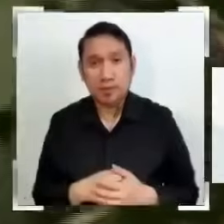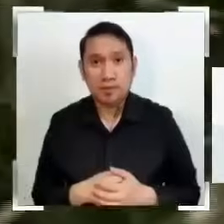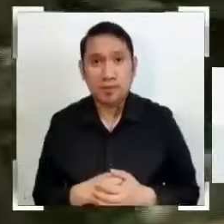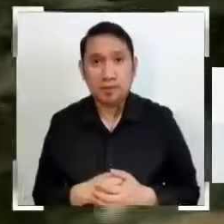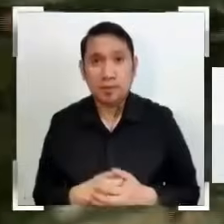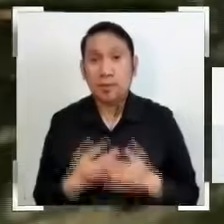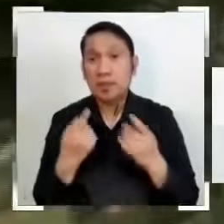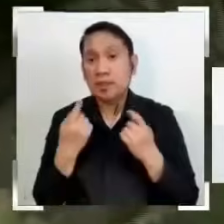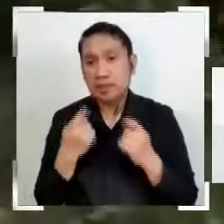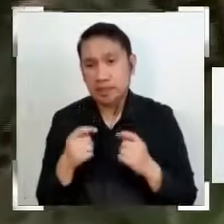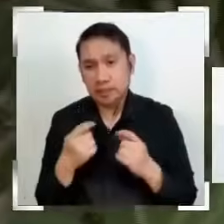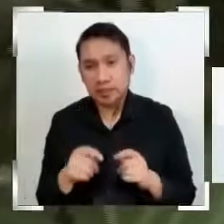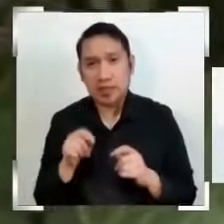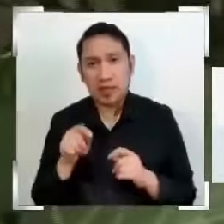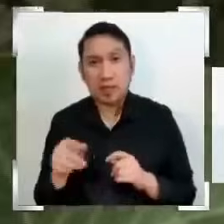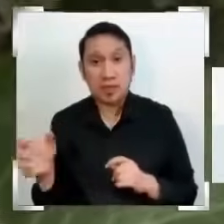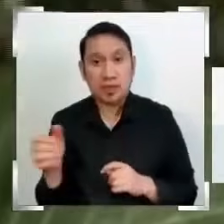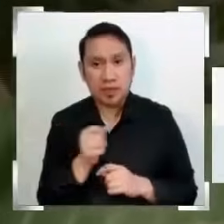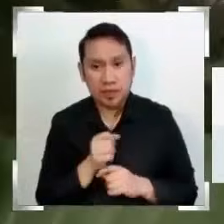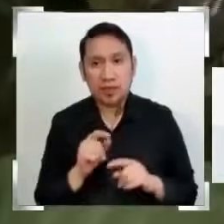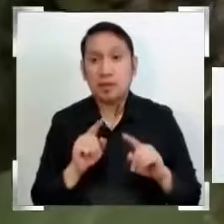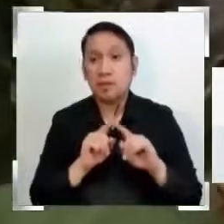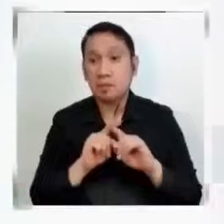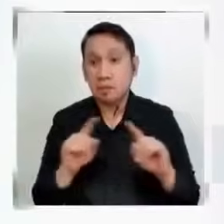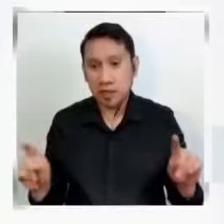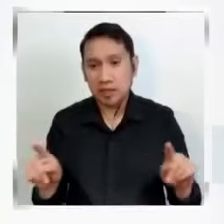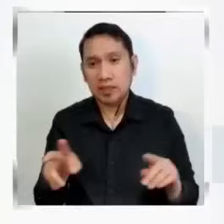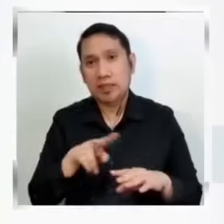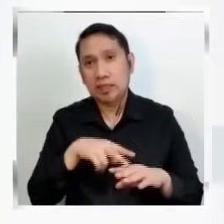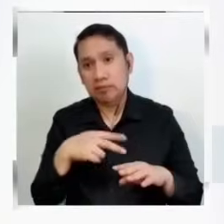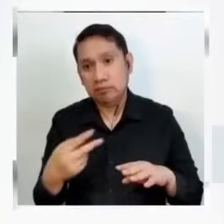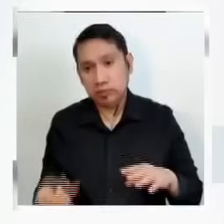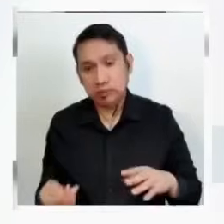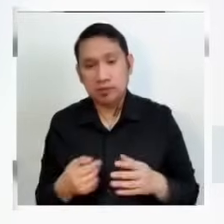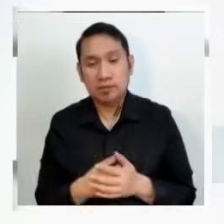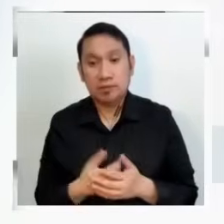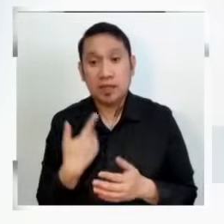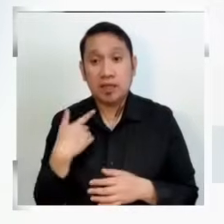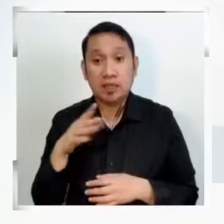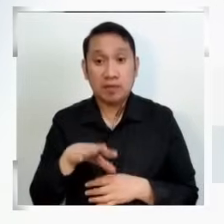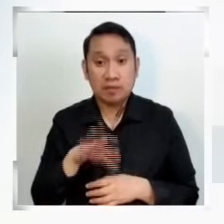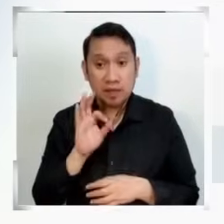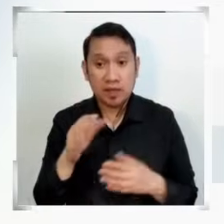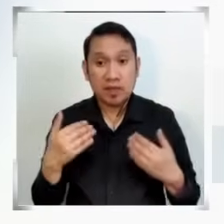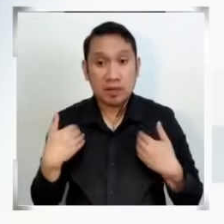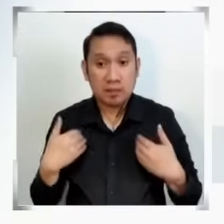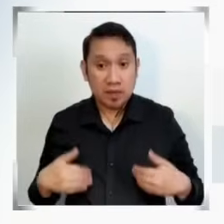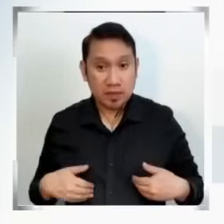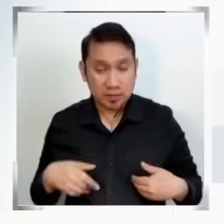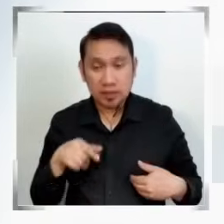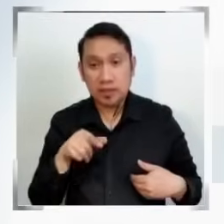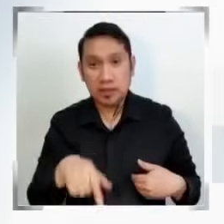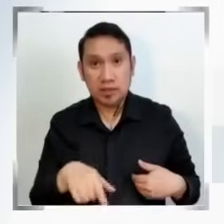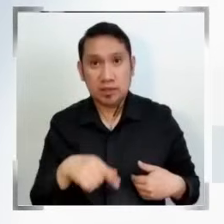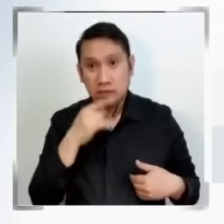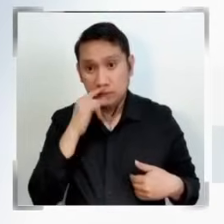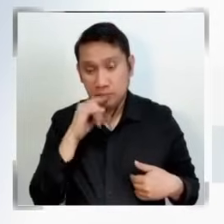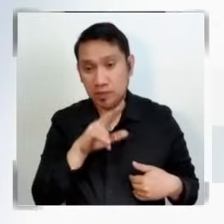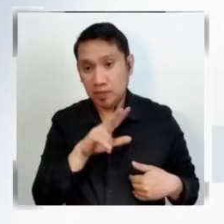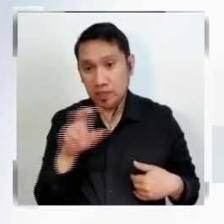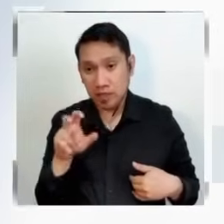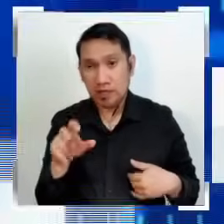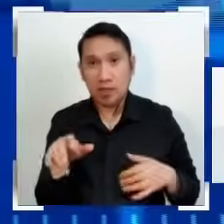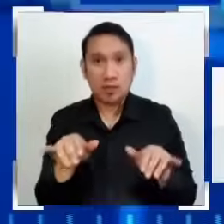niya itong kunin pero nalaglag siya sa kanal. Natagpuan ang katawan ng bata 300 metro ang layo mula